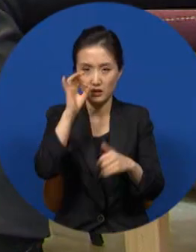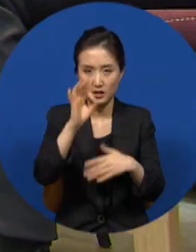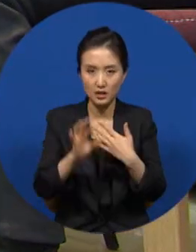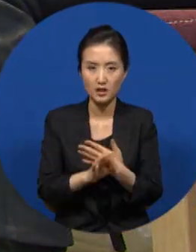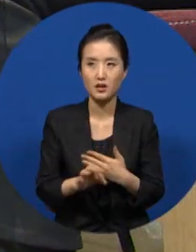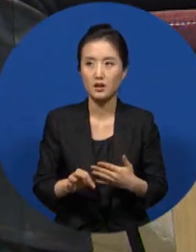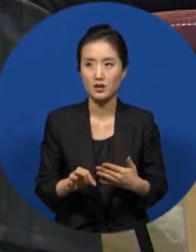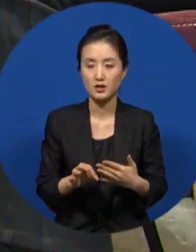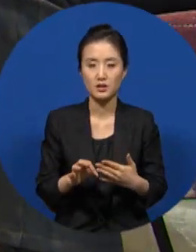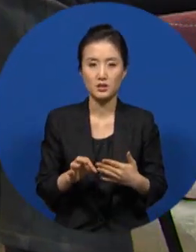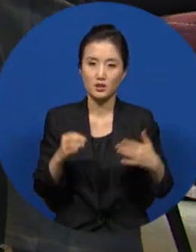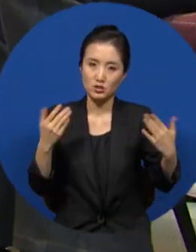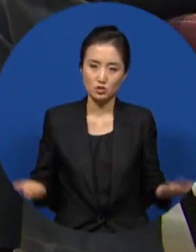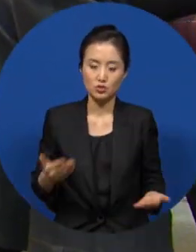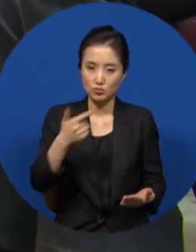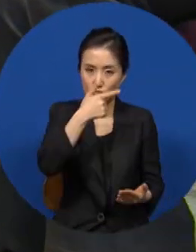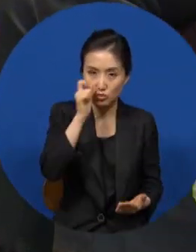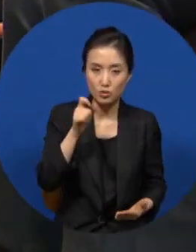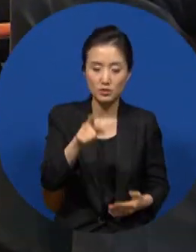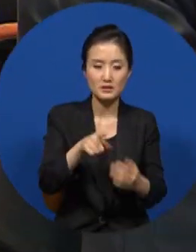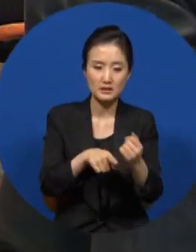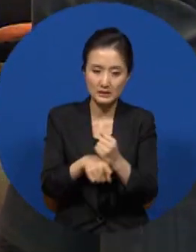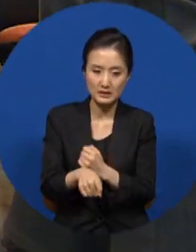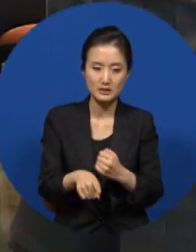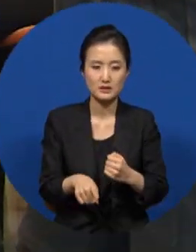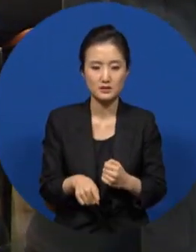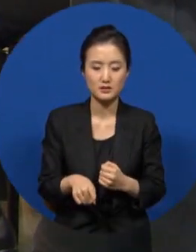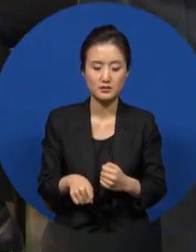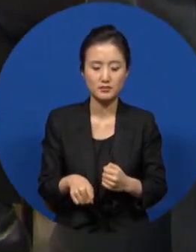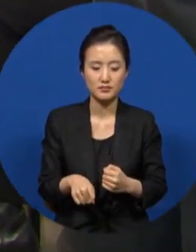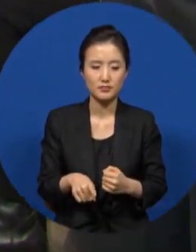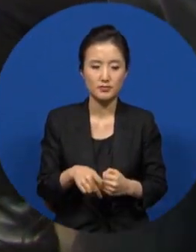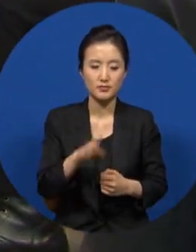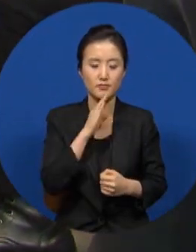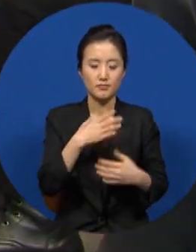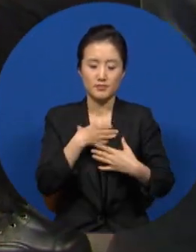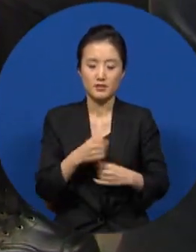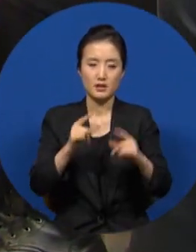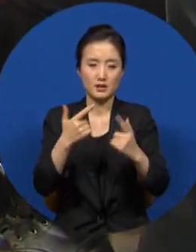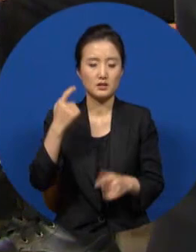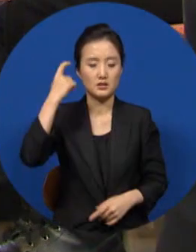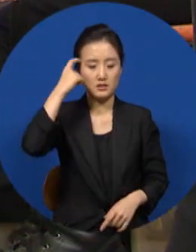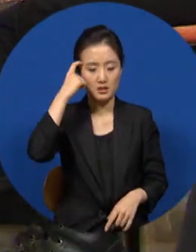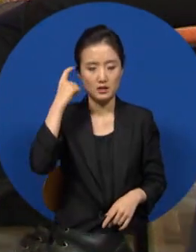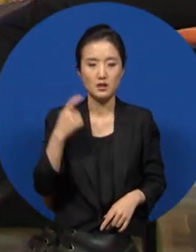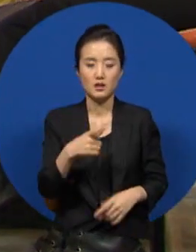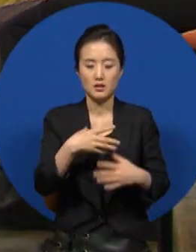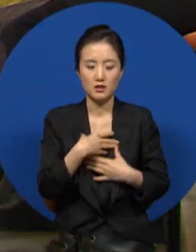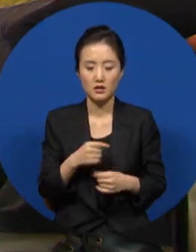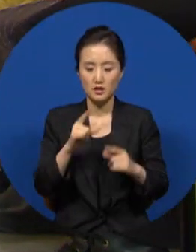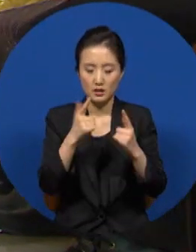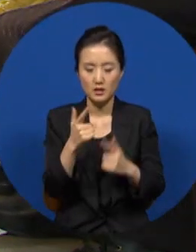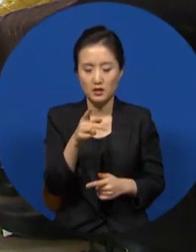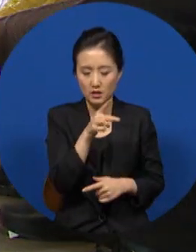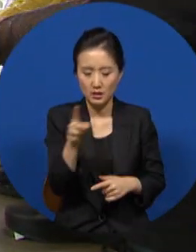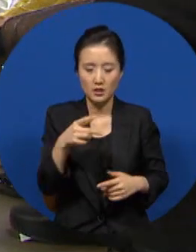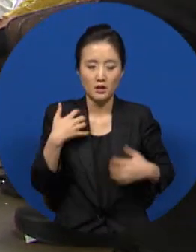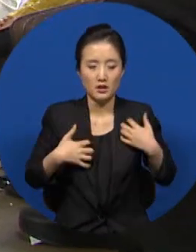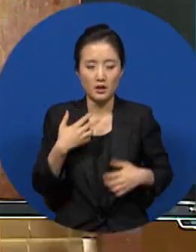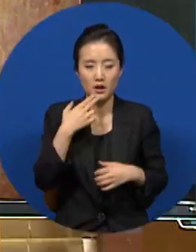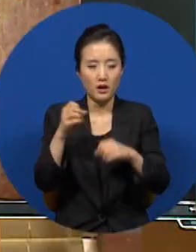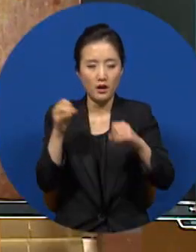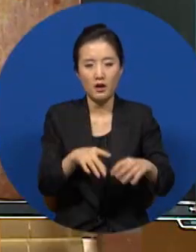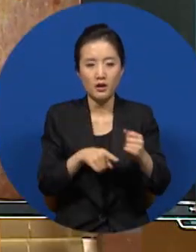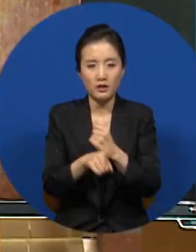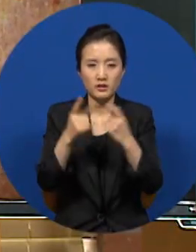존재하는데 쉼이 부족한 상태 이런 거를 편안하지 않았다고 보고 그 편안하지 않았다는 것을 질병으로 봤다는 거니까. 근데